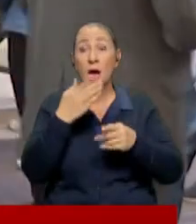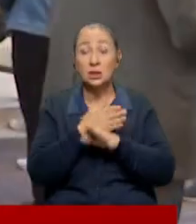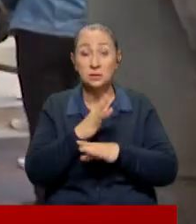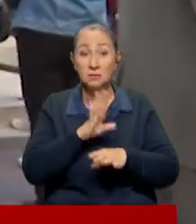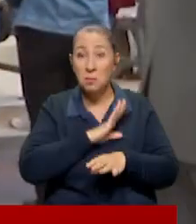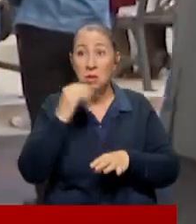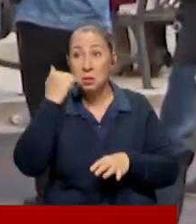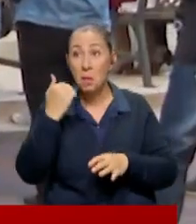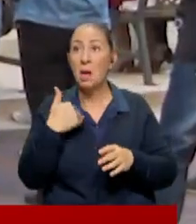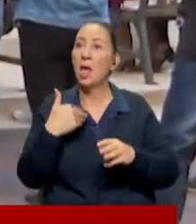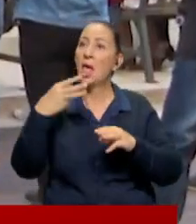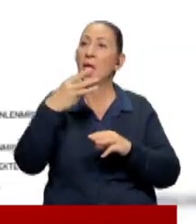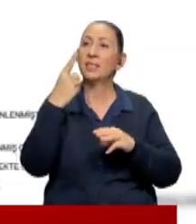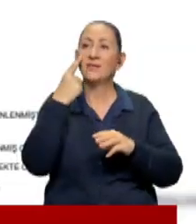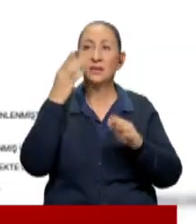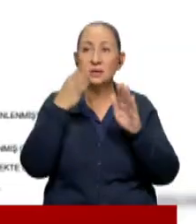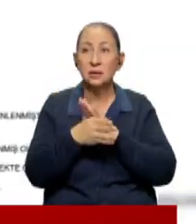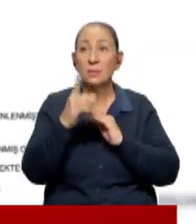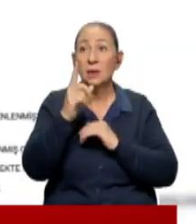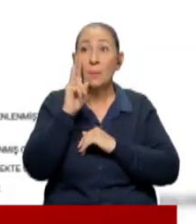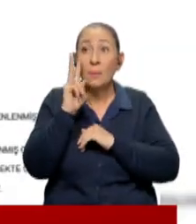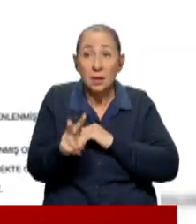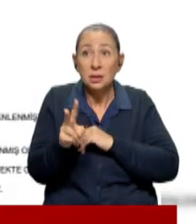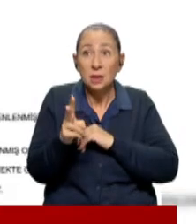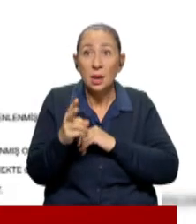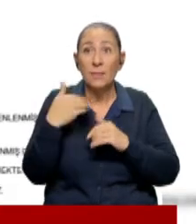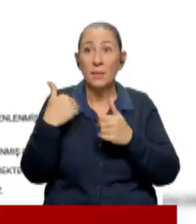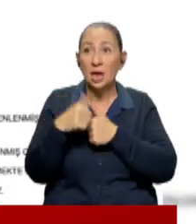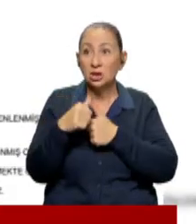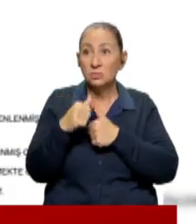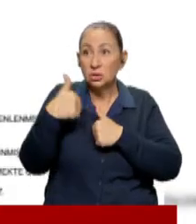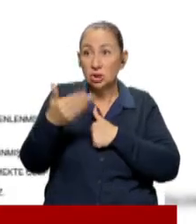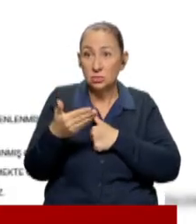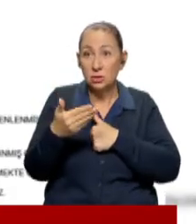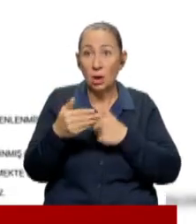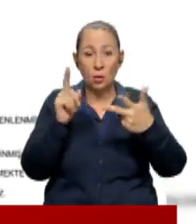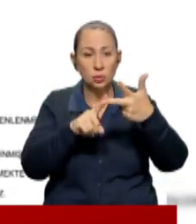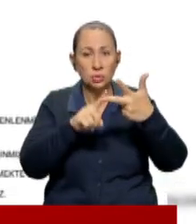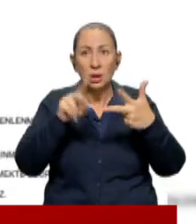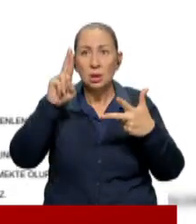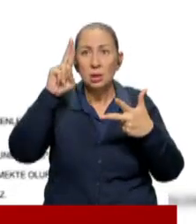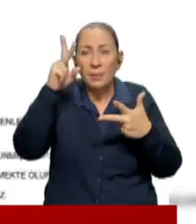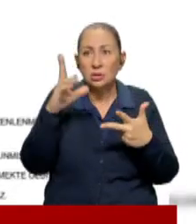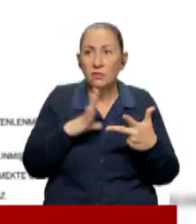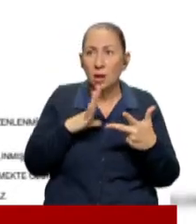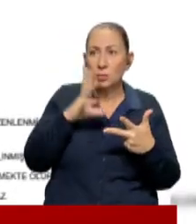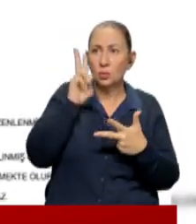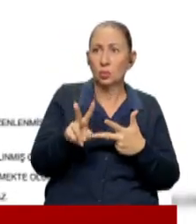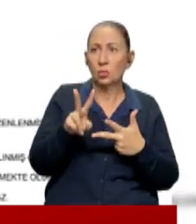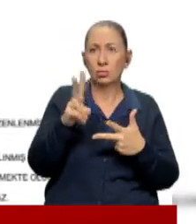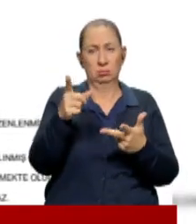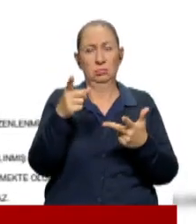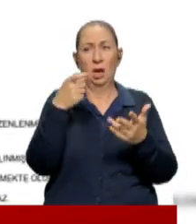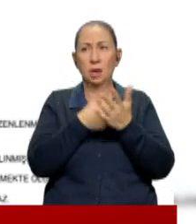aslı astarı var mı diye E-Devlet'e girdim ve bir de baktık ki eşimle benim dışımızda hanemizde bir kişi daha görünüyor.